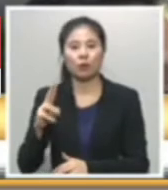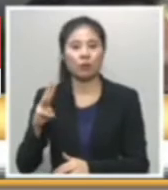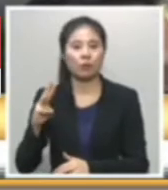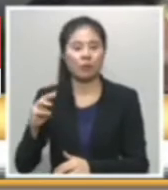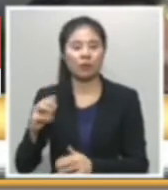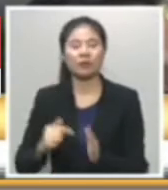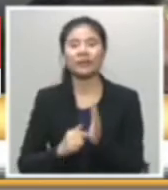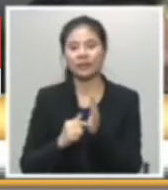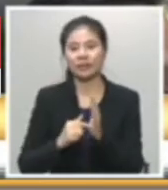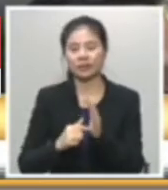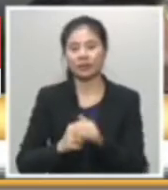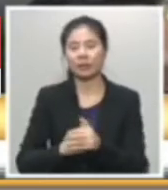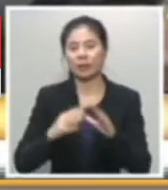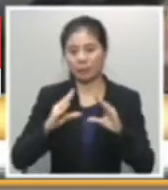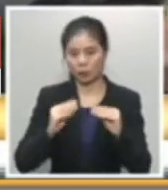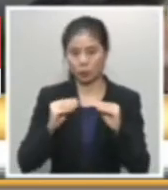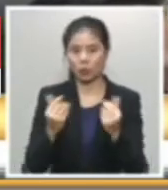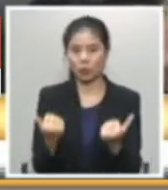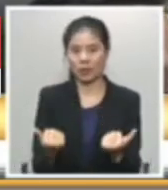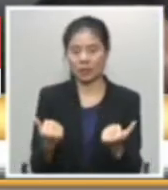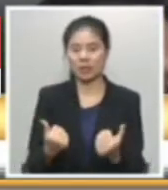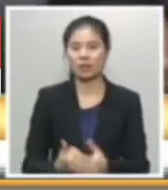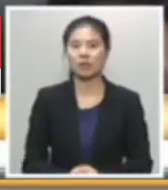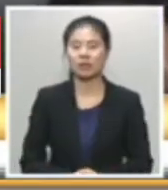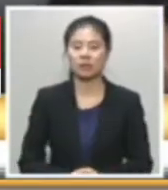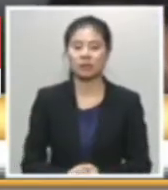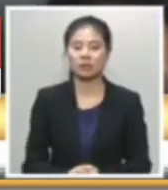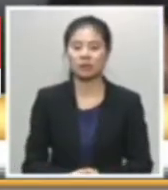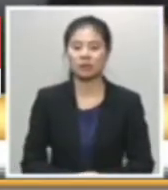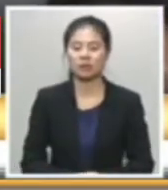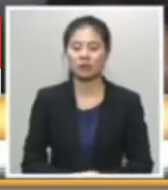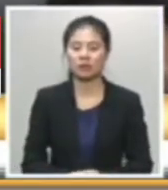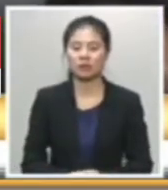งนี้กระผมขอเรียนว่า